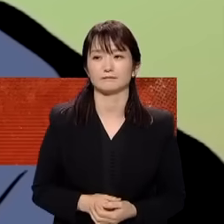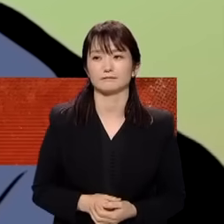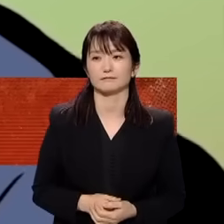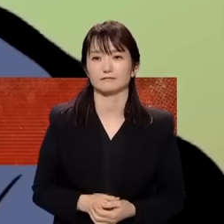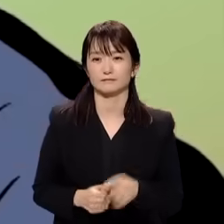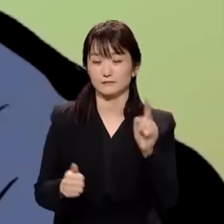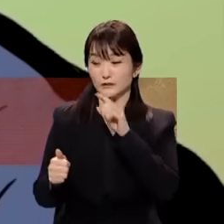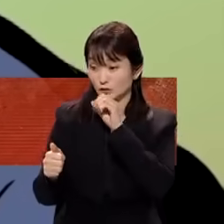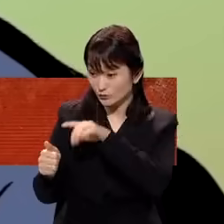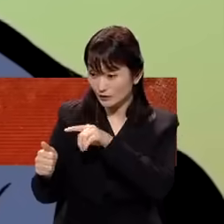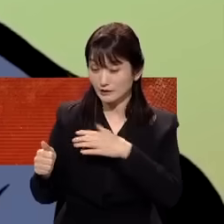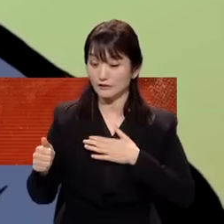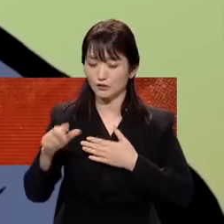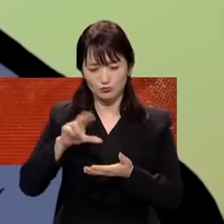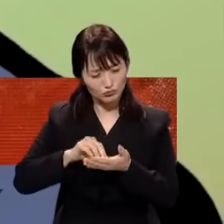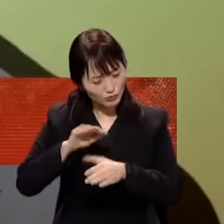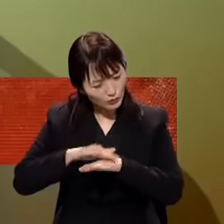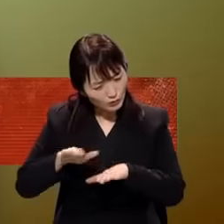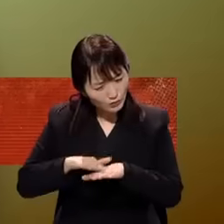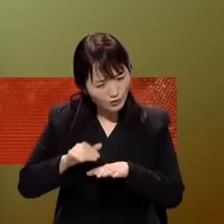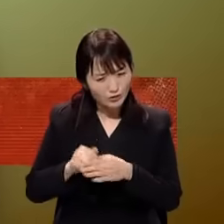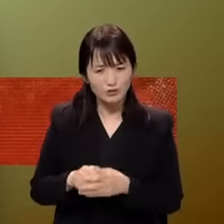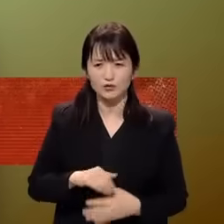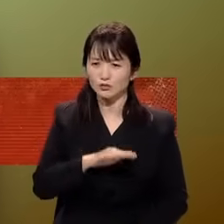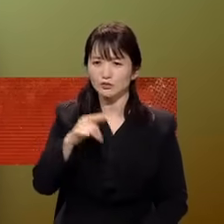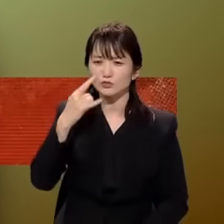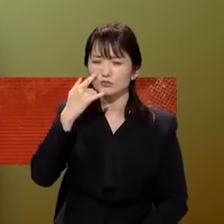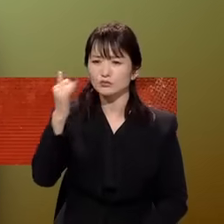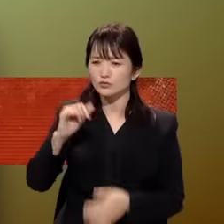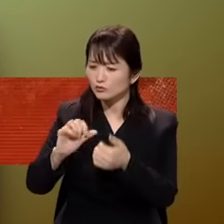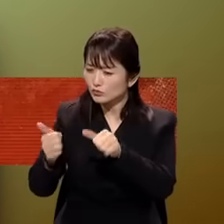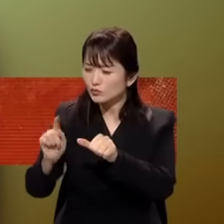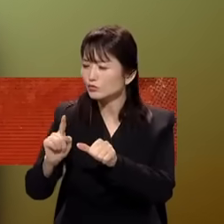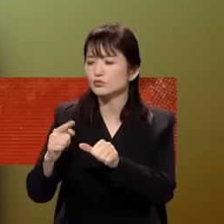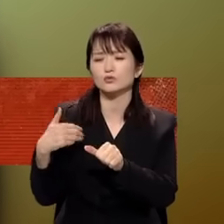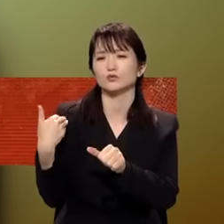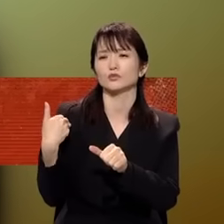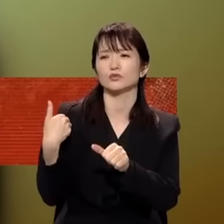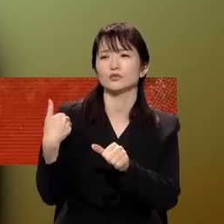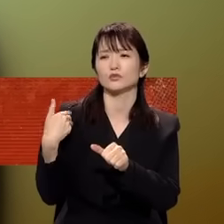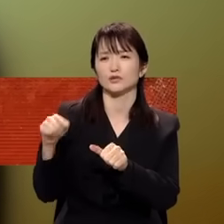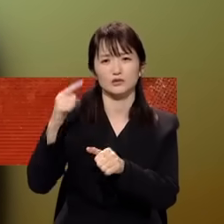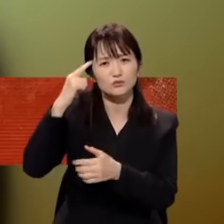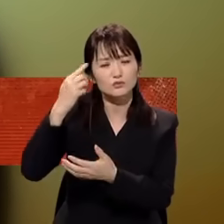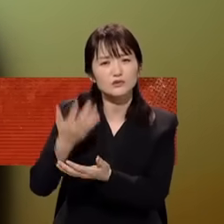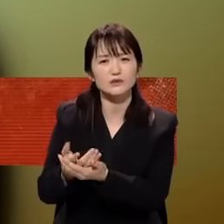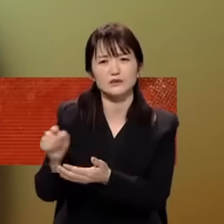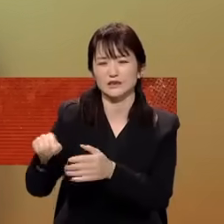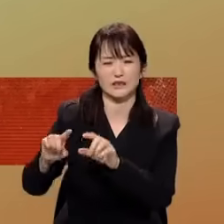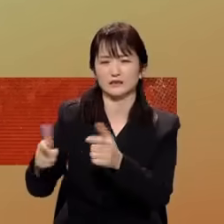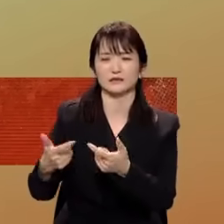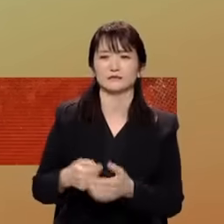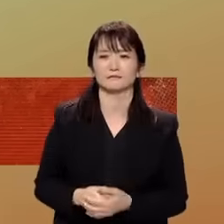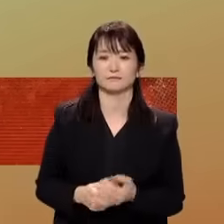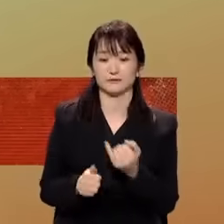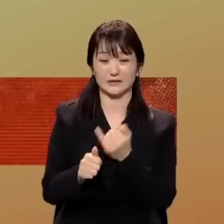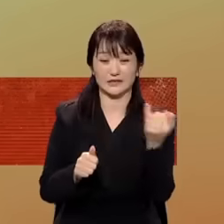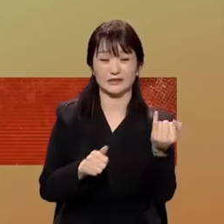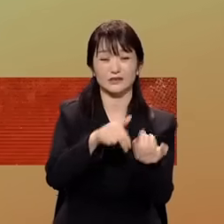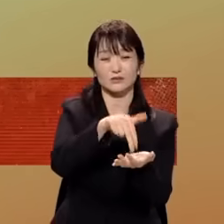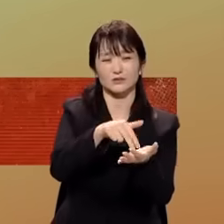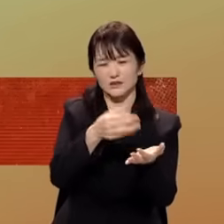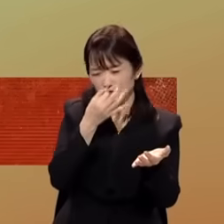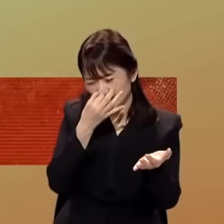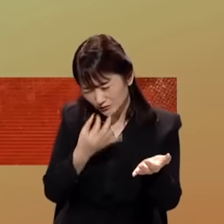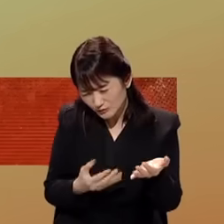그 문제를 내가 해결해 줘야 되나? 근데 우리 부모님 돌아가시게 할 수는 없잖아. 여기서부터 지금 충격이 오는 거거든요. 그런 게 아닙니다. 지금 아내 힘들다는 얘기하는